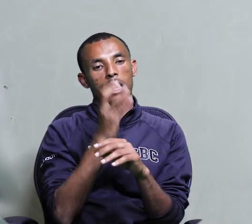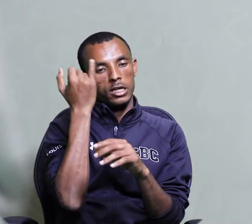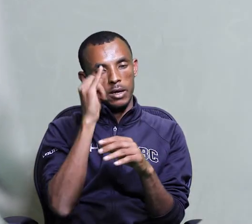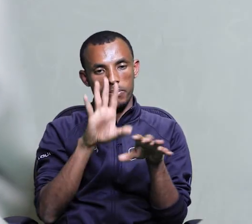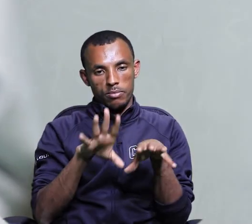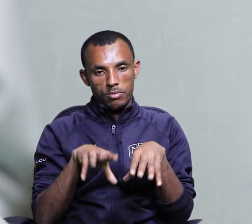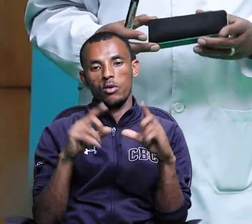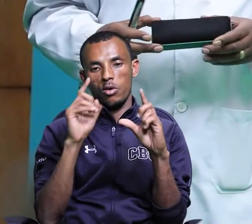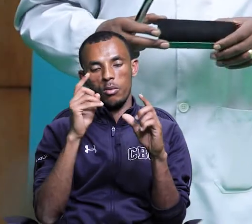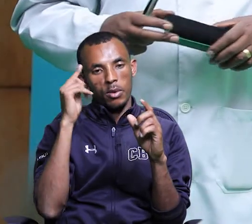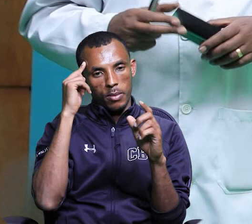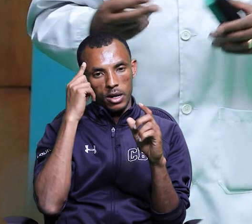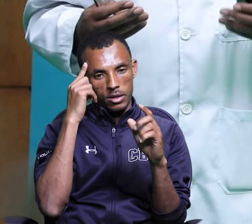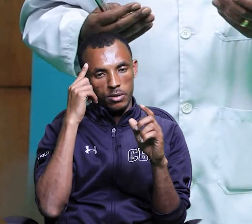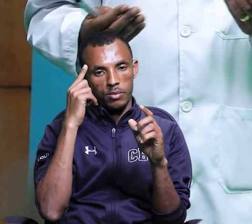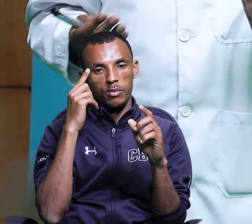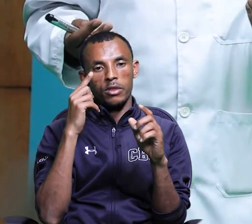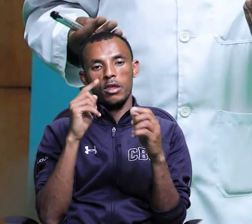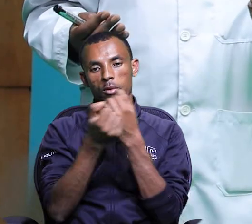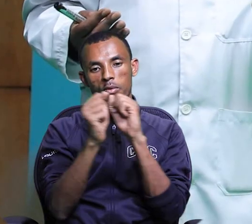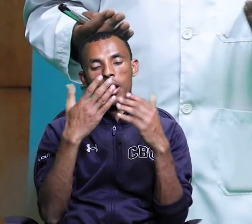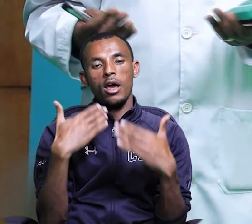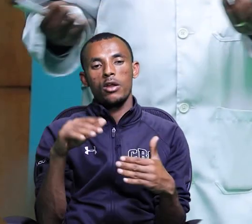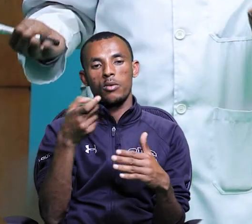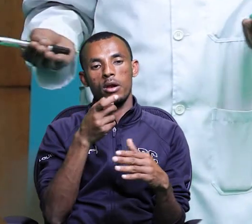ተቀብለን የመፍትሄው አካል እንድንሆን